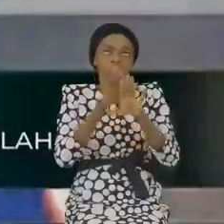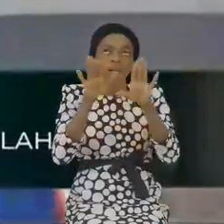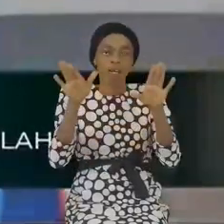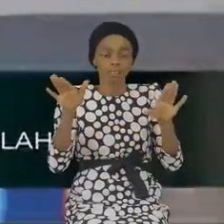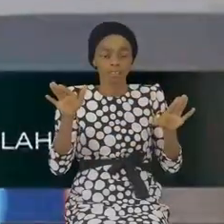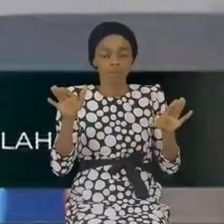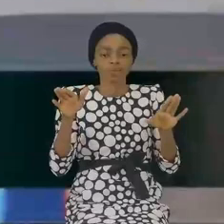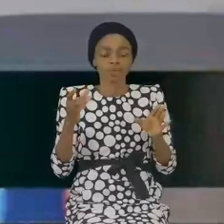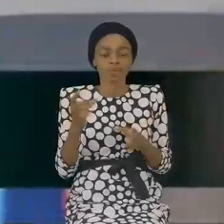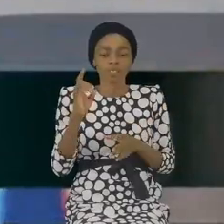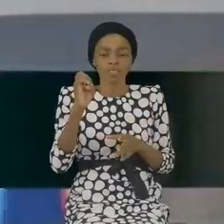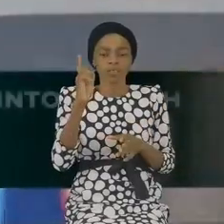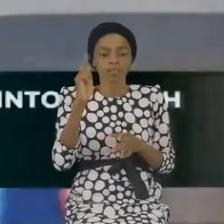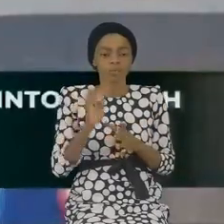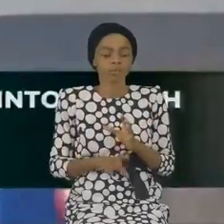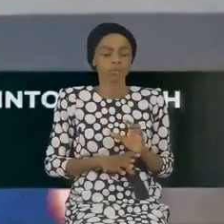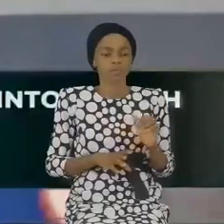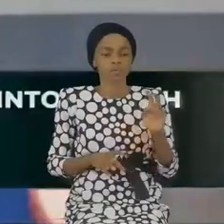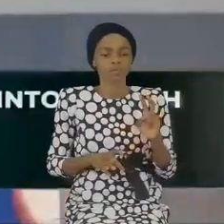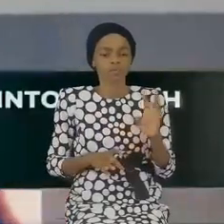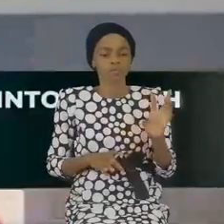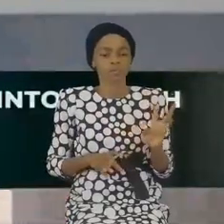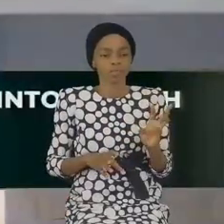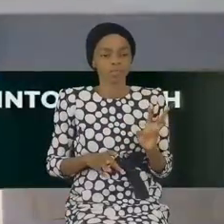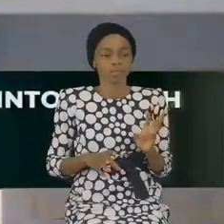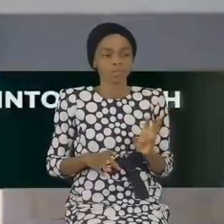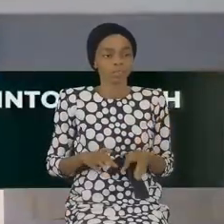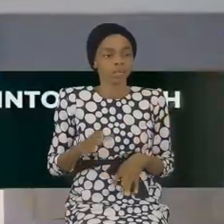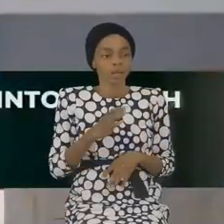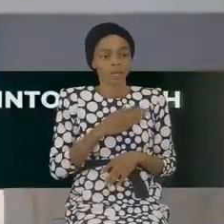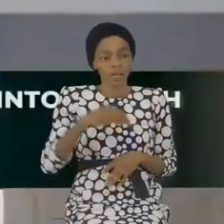6, verset 23. En Deutéronome 6,